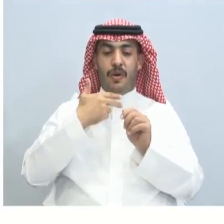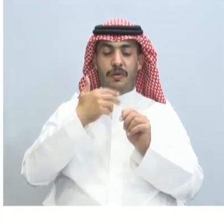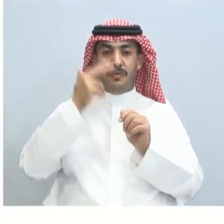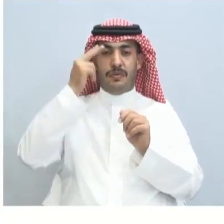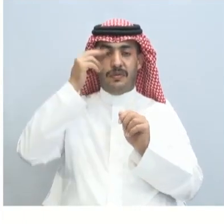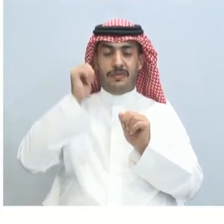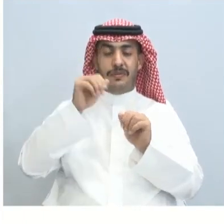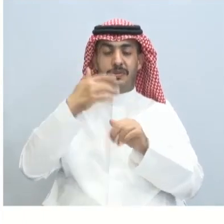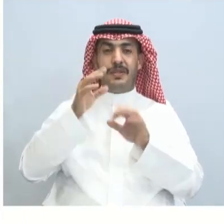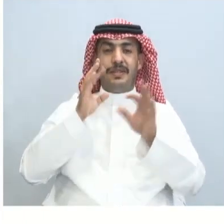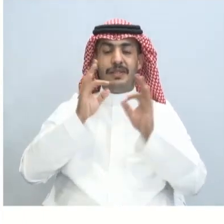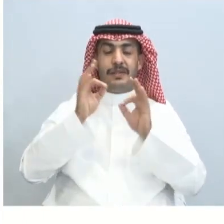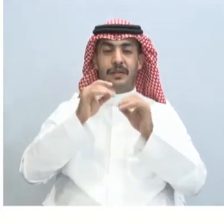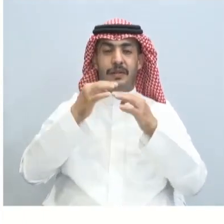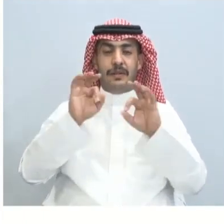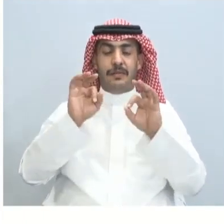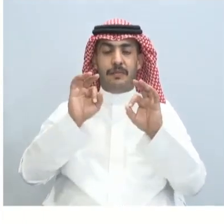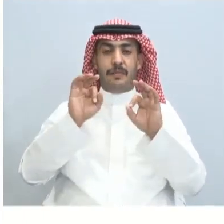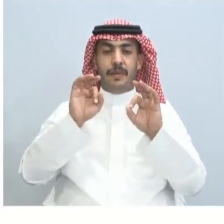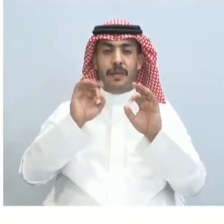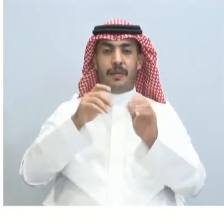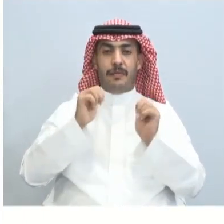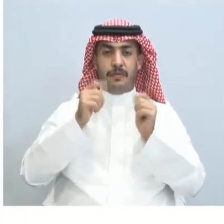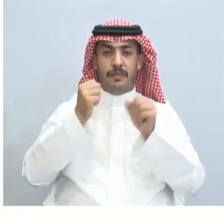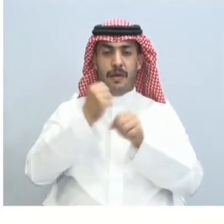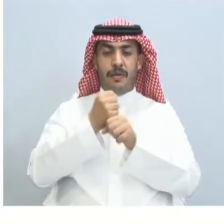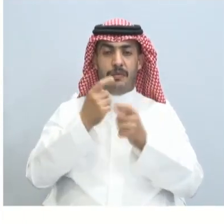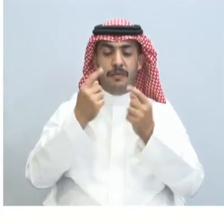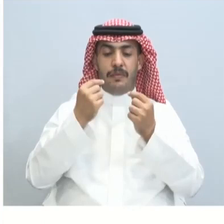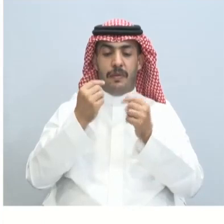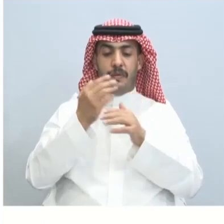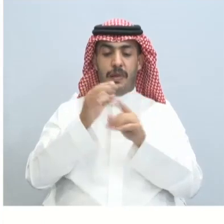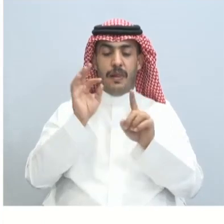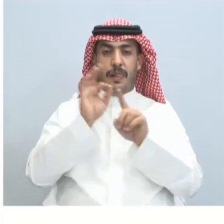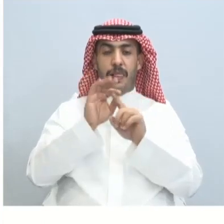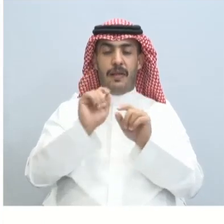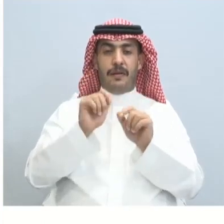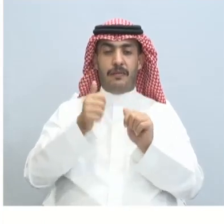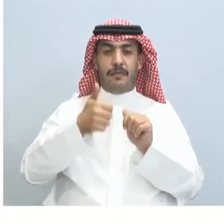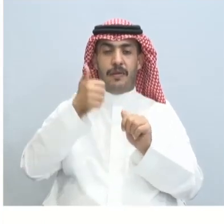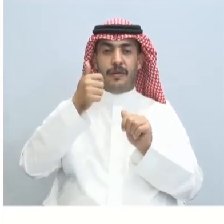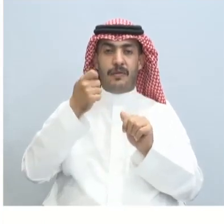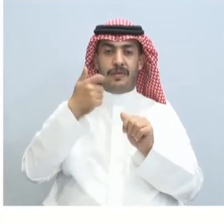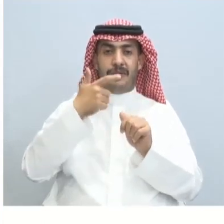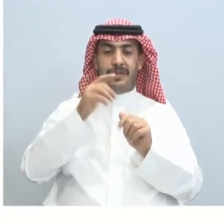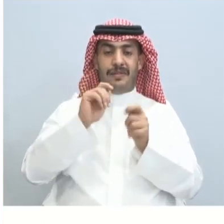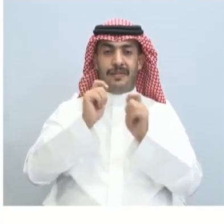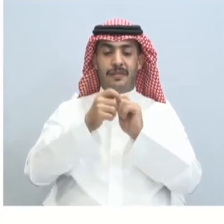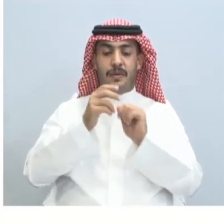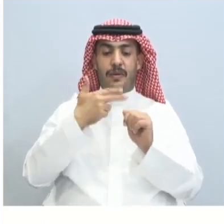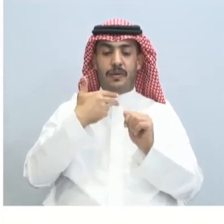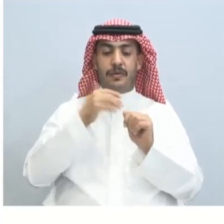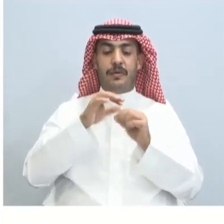السعوديه يعد استراتيجيه متكامله وحاسه وعمليه تهدف الى تمكين وتسريع التحول